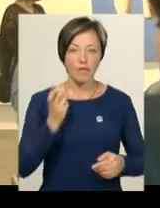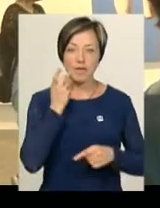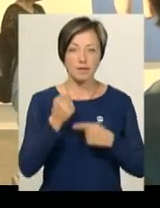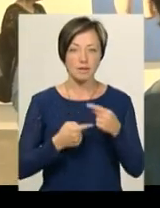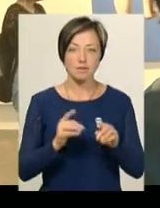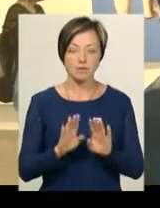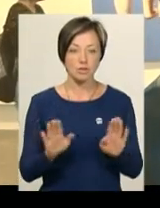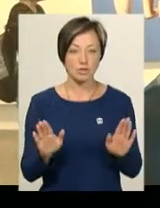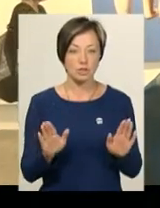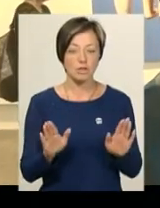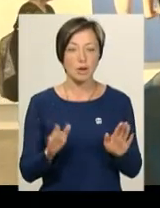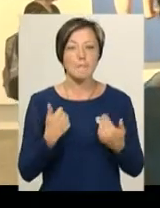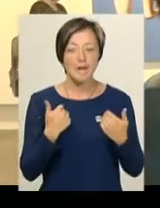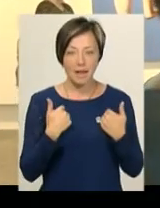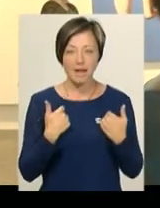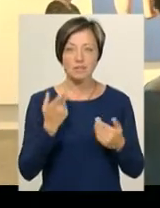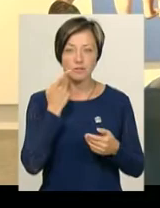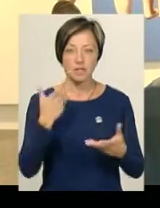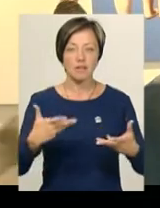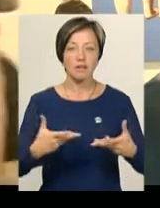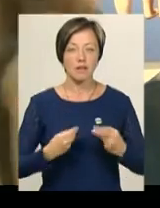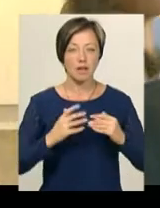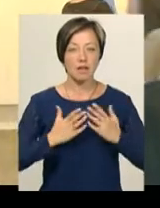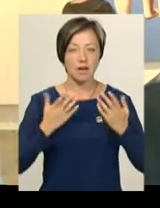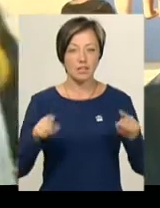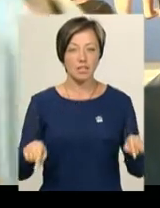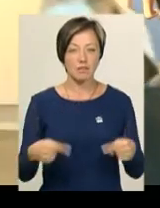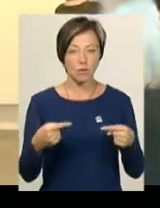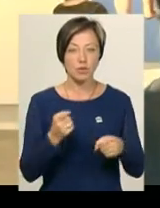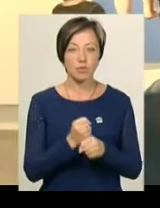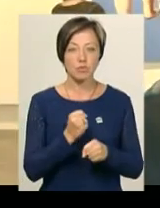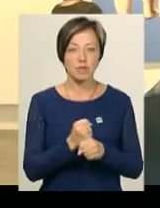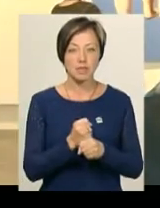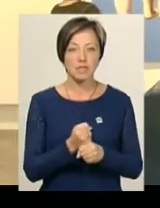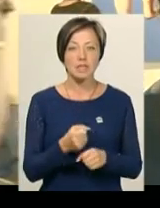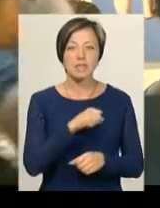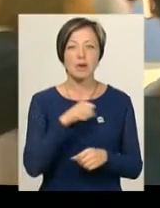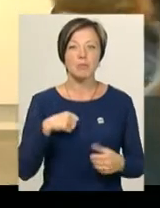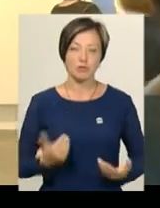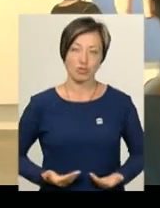надихає до створення робіт саме життя.